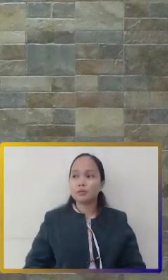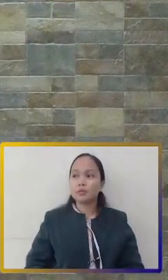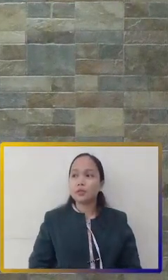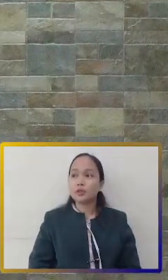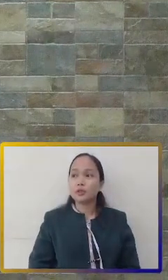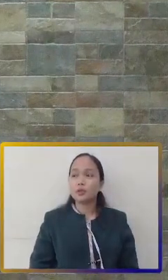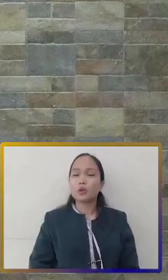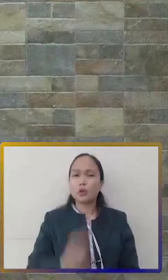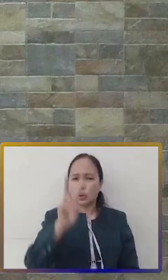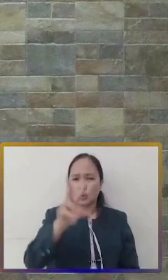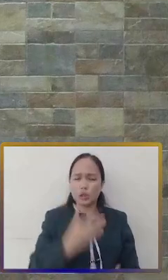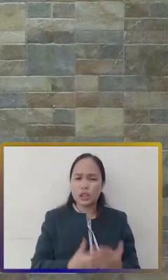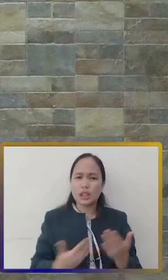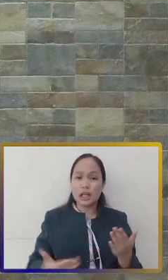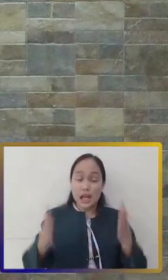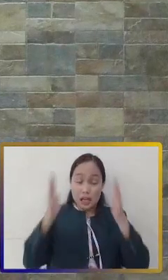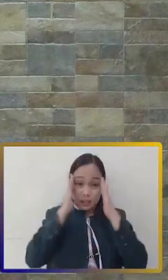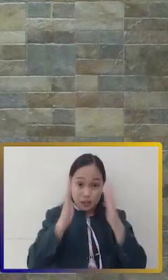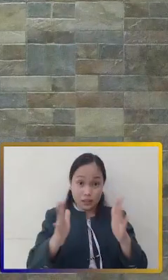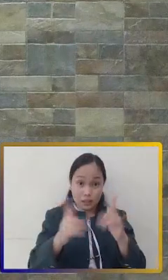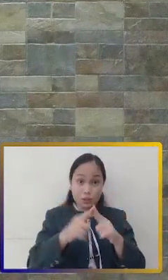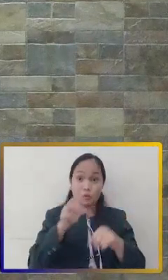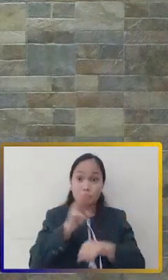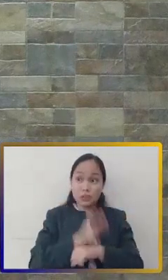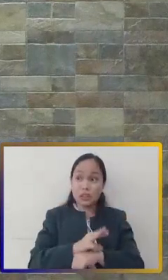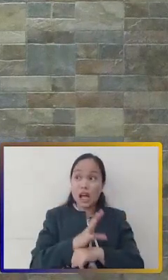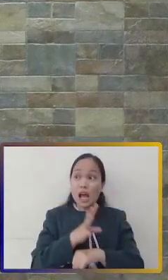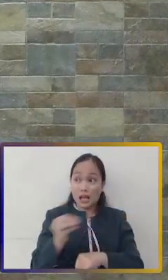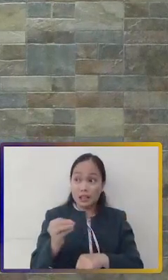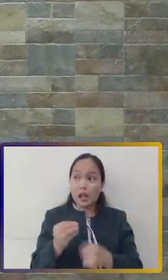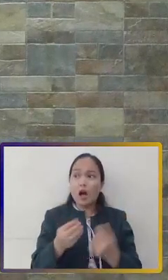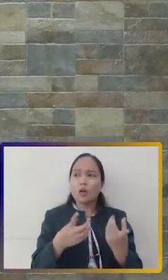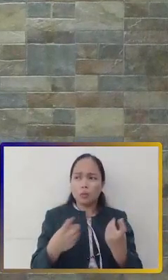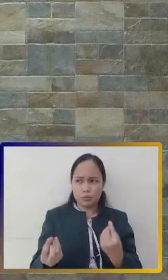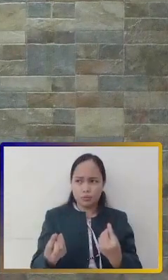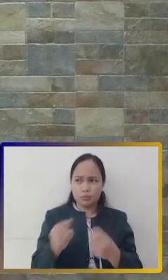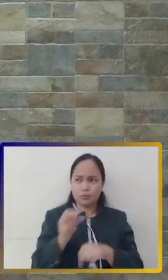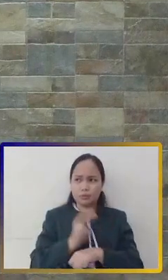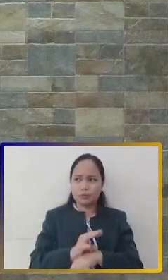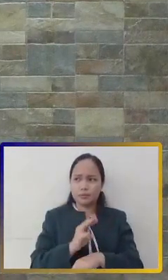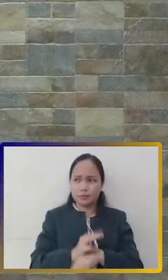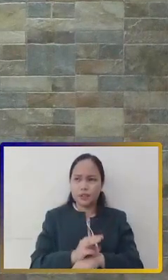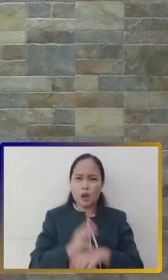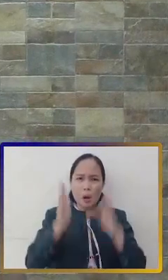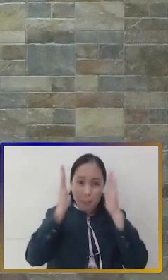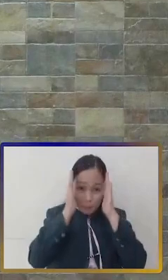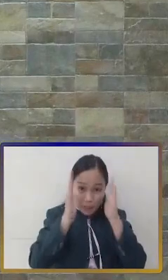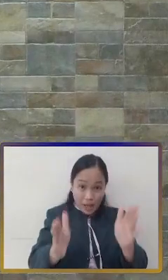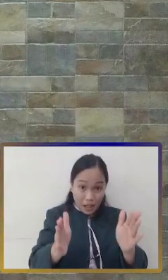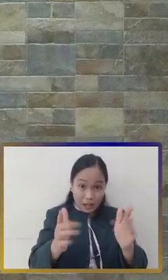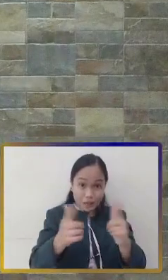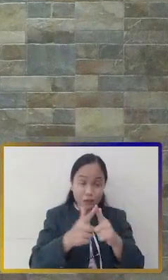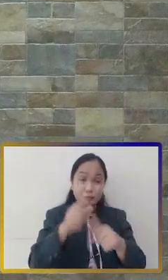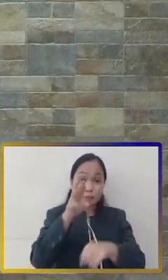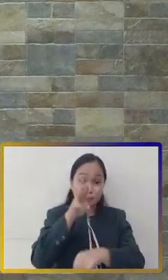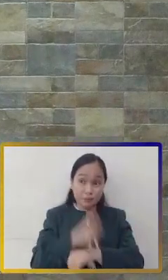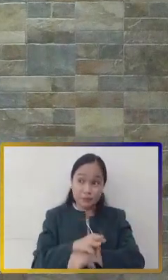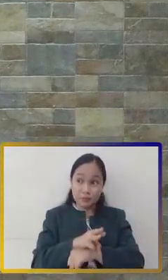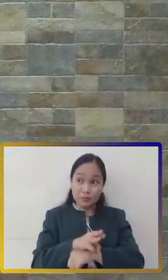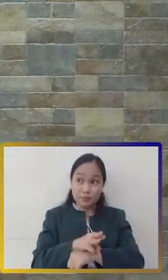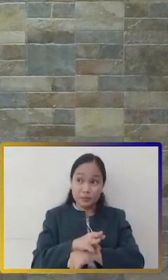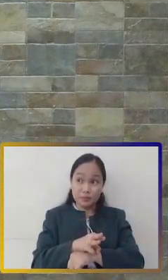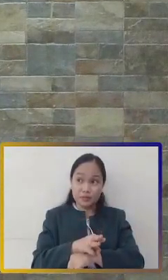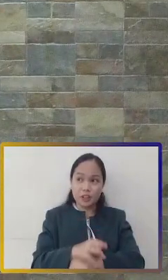po ito eh. Take heed to the ministries and fulfill the ministries. Pay attention. This is just a